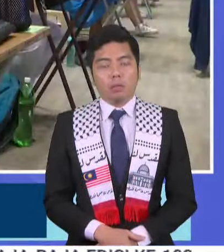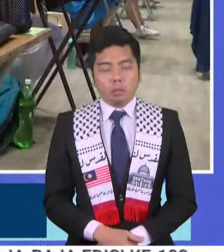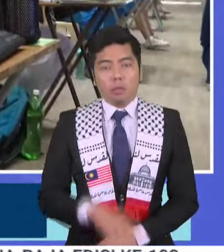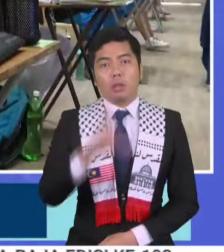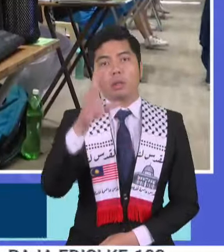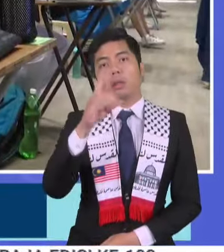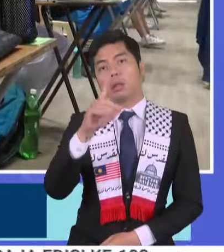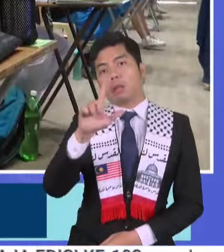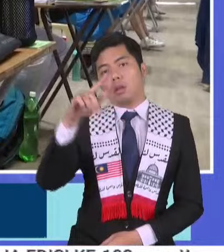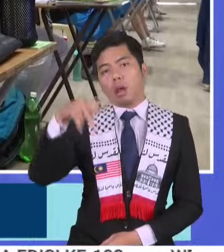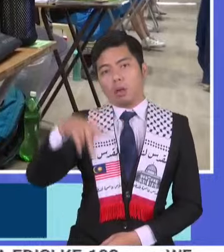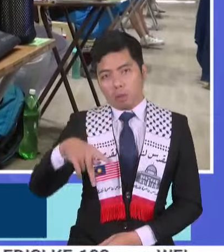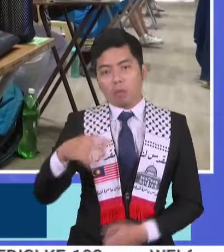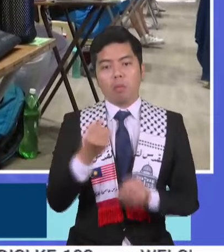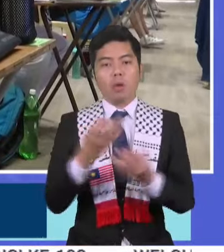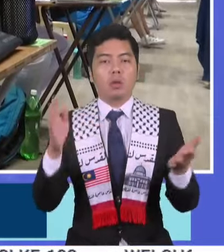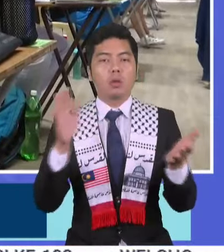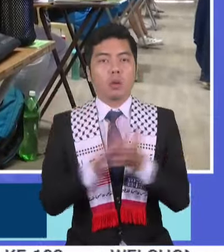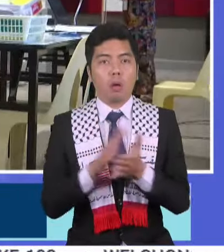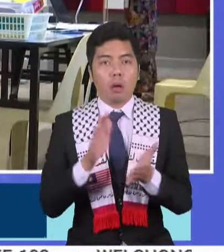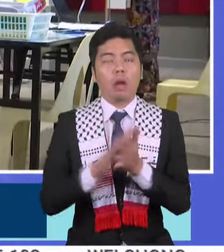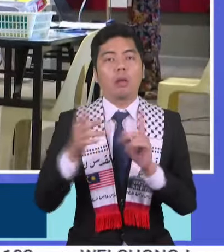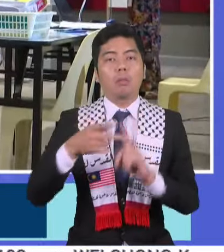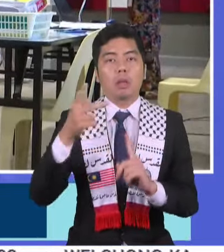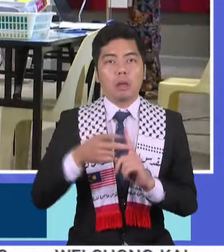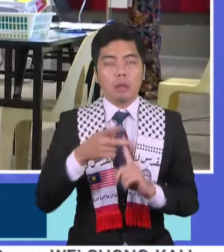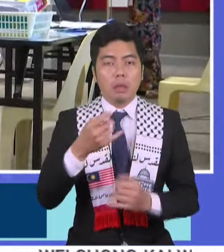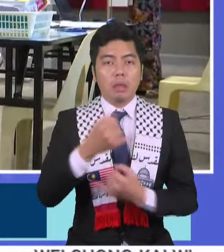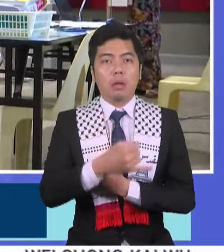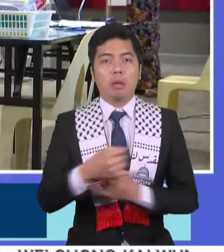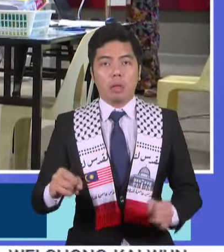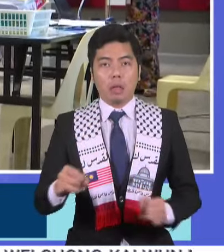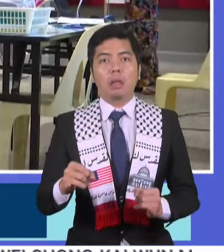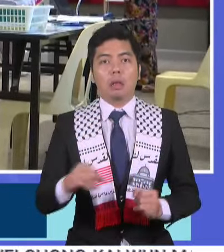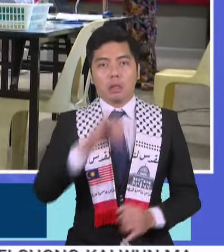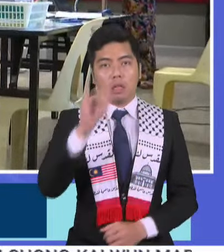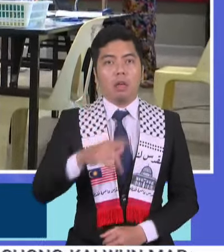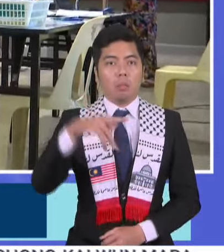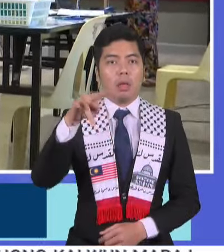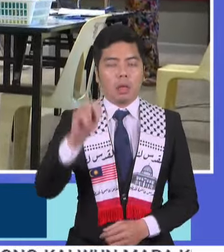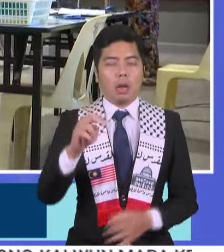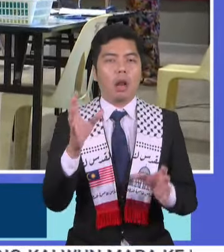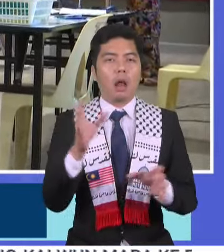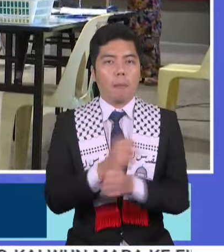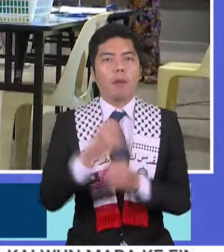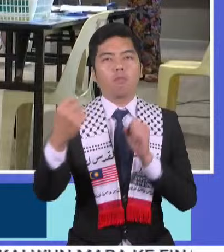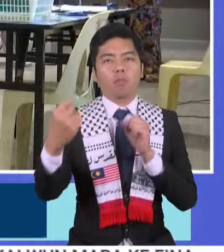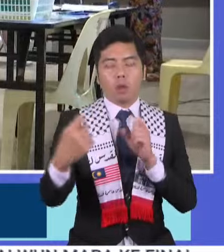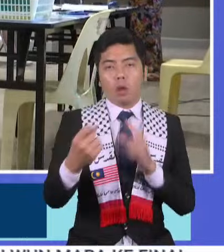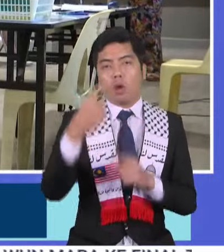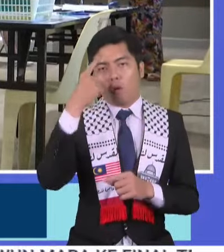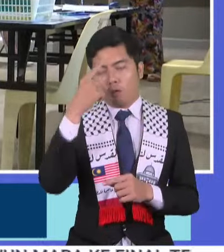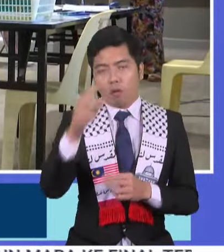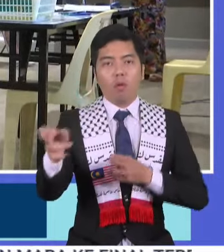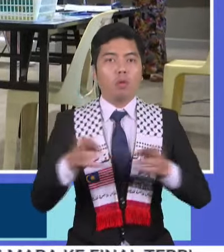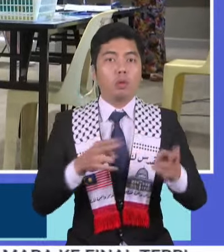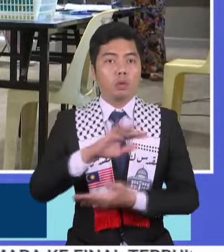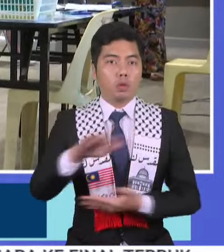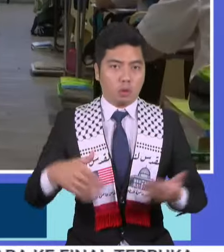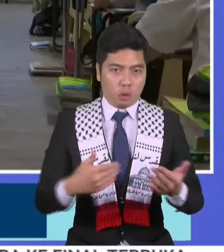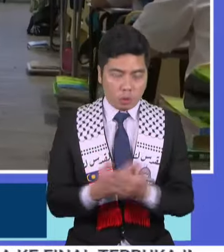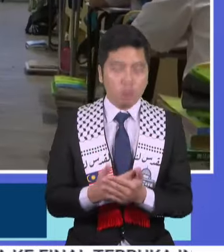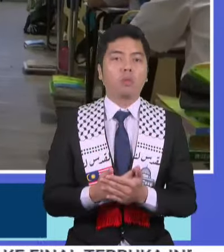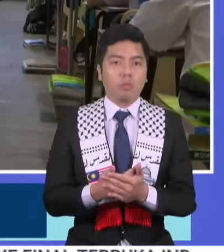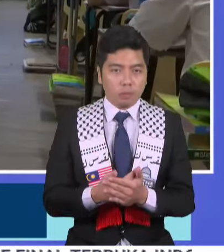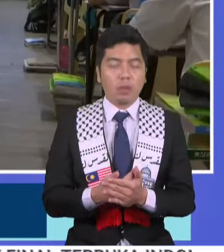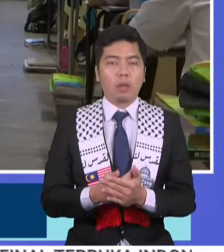Baik, isu DLP di beberapa sekolah di Pulau Pinang, Jabatan Pendidikan Negeri menerima maklum balas sangat baik dalam sesi libat urus bersama semua pihak